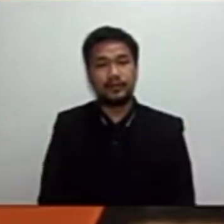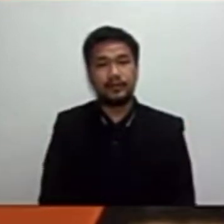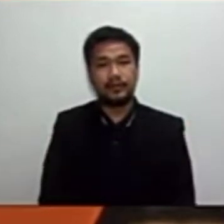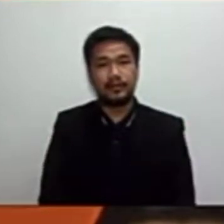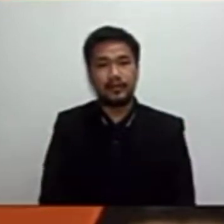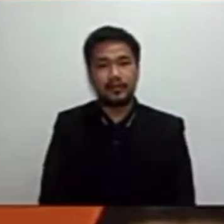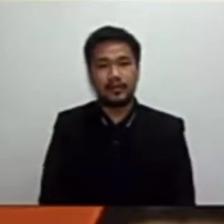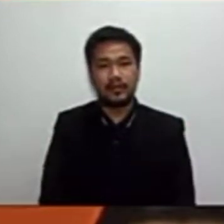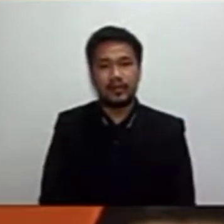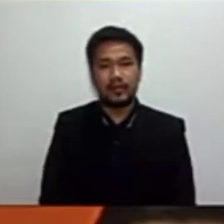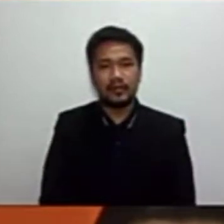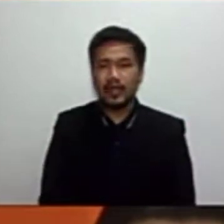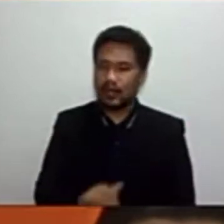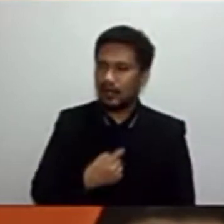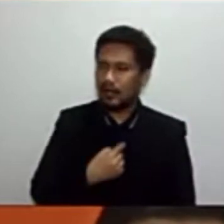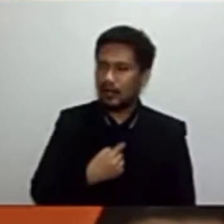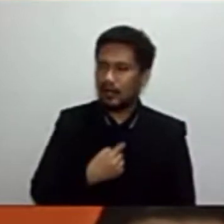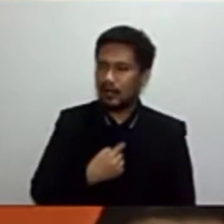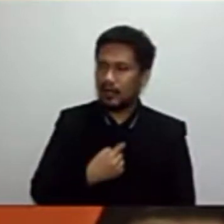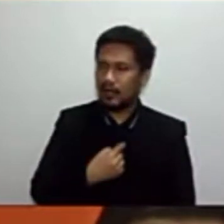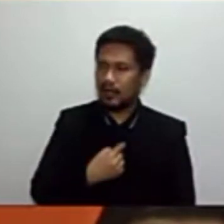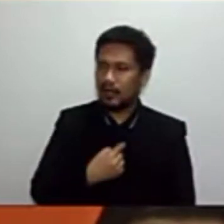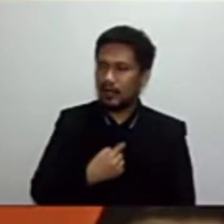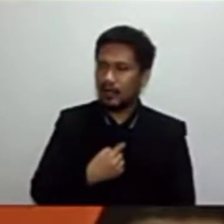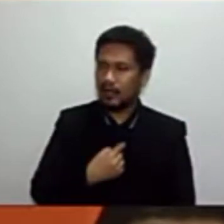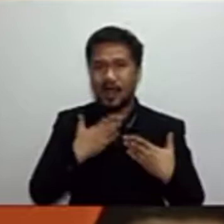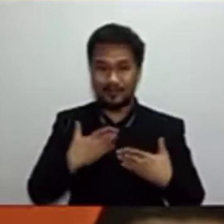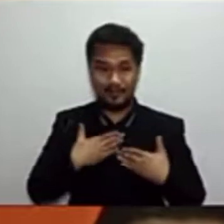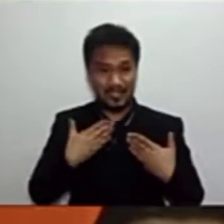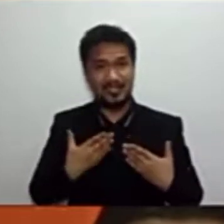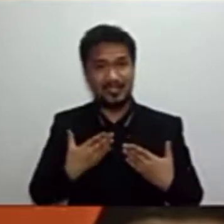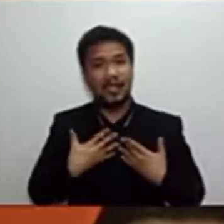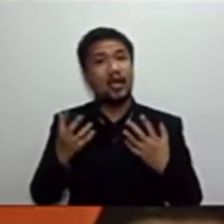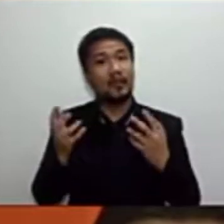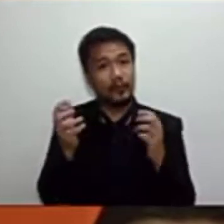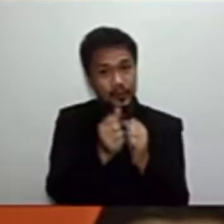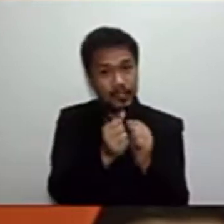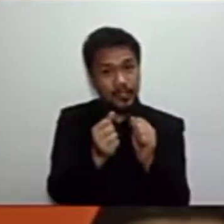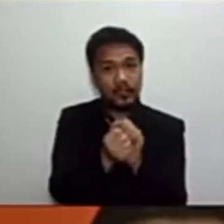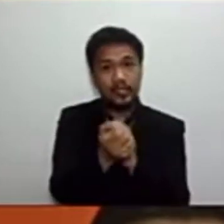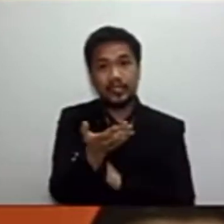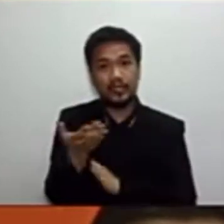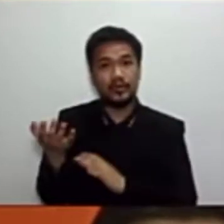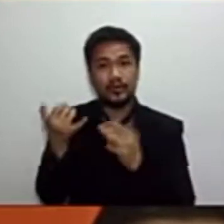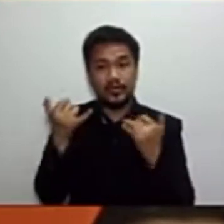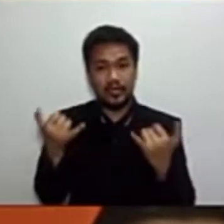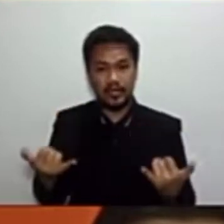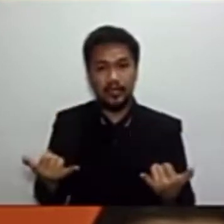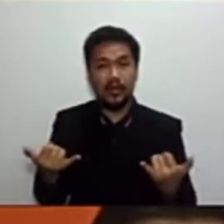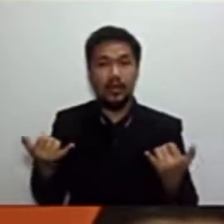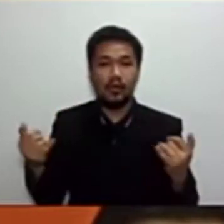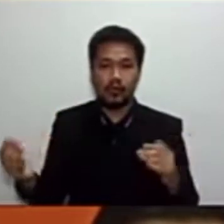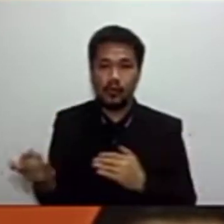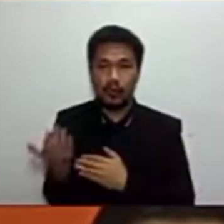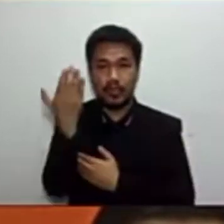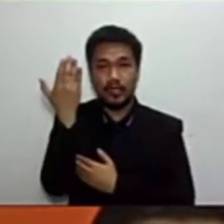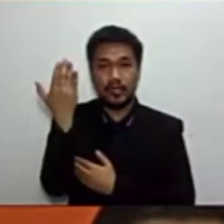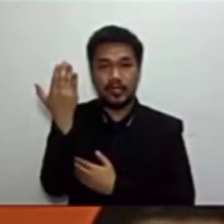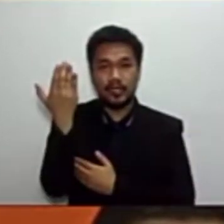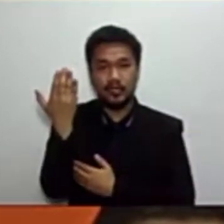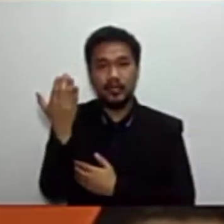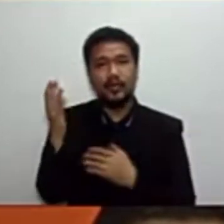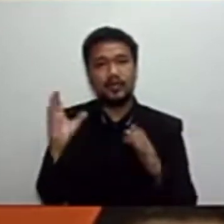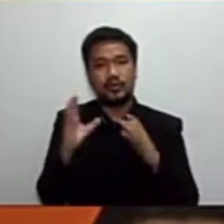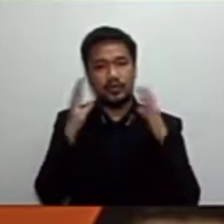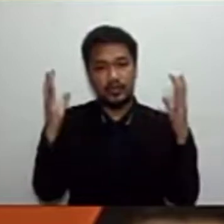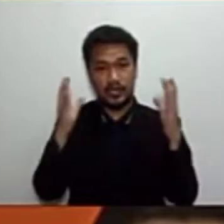Nagagalak akong makasama kayo sa umagang ito upang ipagdiwang ang banal na misa